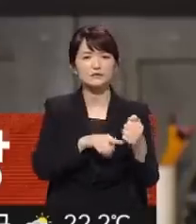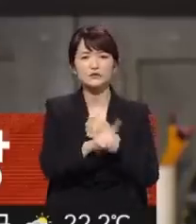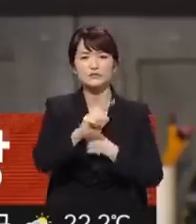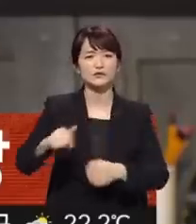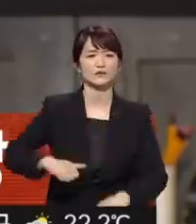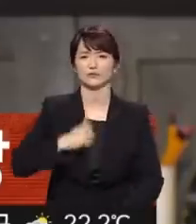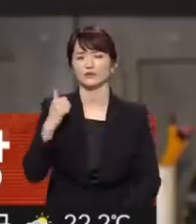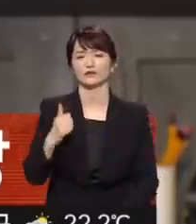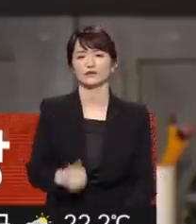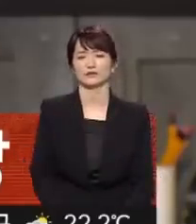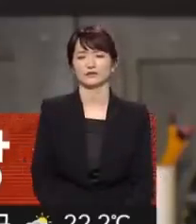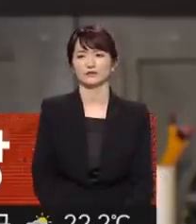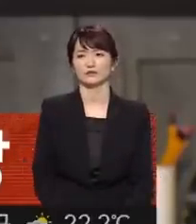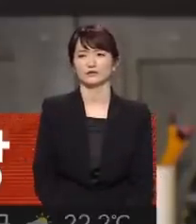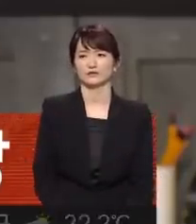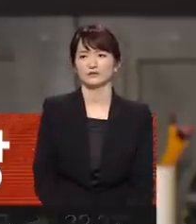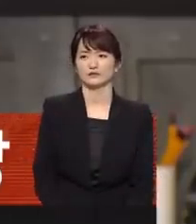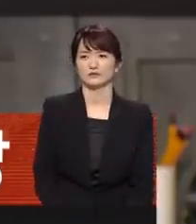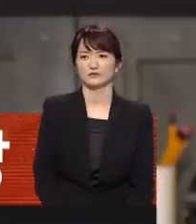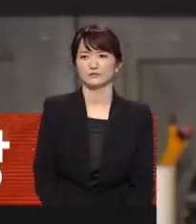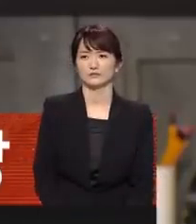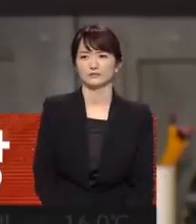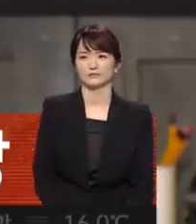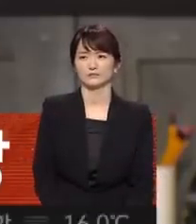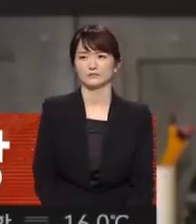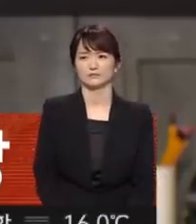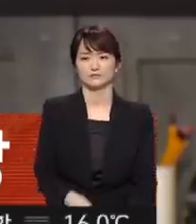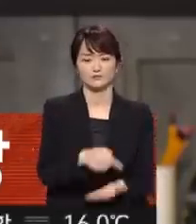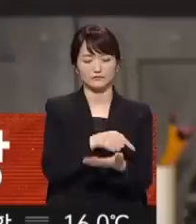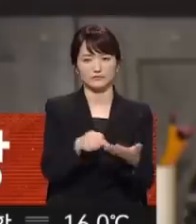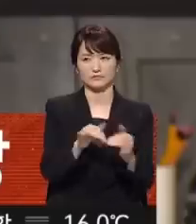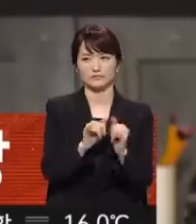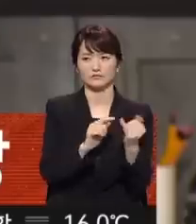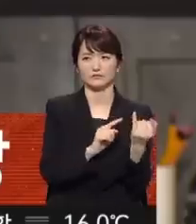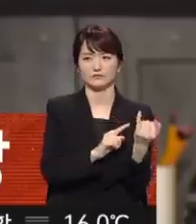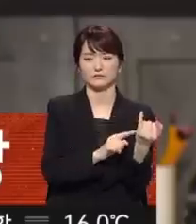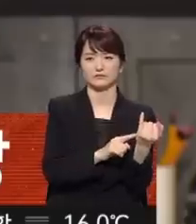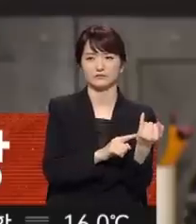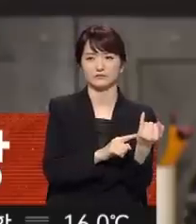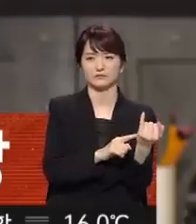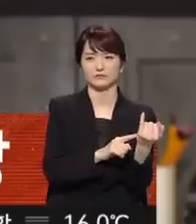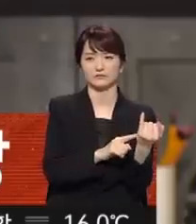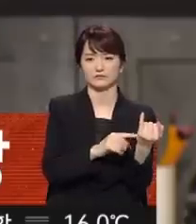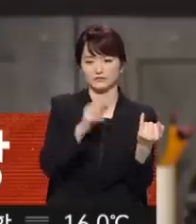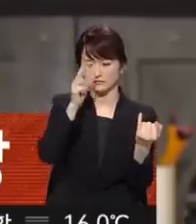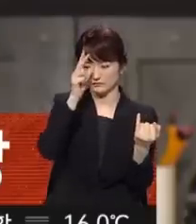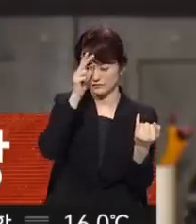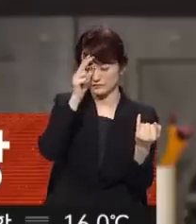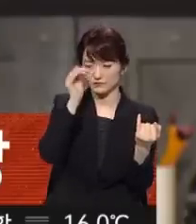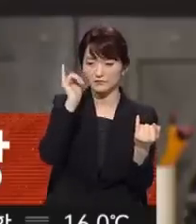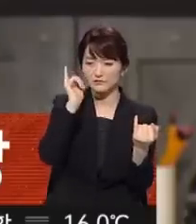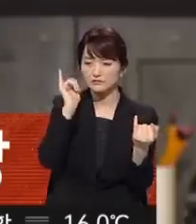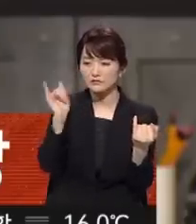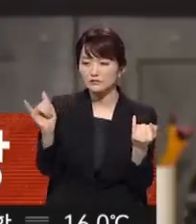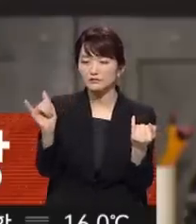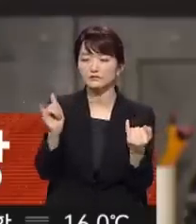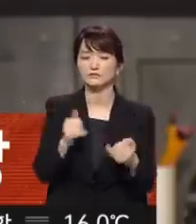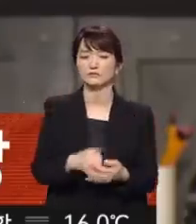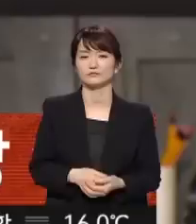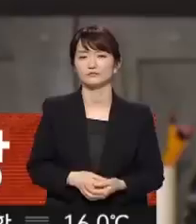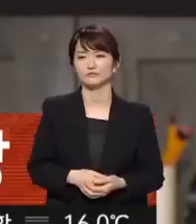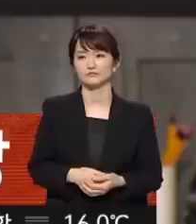그런데 이 내용을 그 피해자가 어머니를 통해서 경찰에 이제 문의를 했습니다. 했더니 경찰에 뭐라고